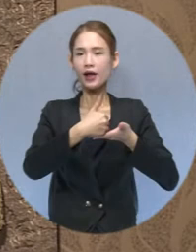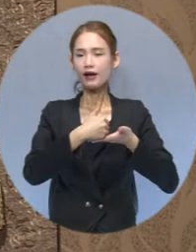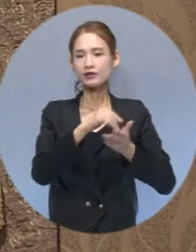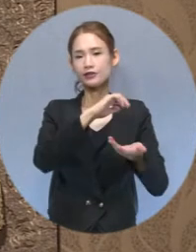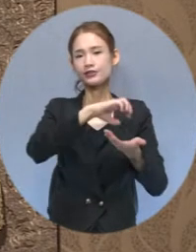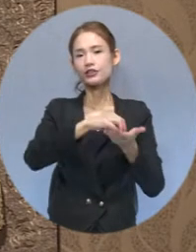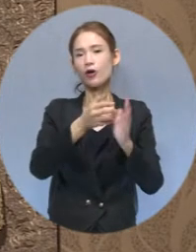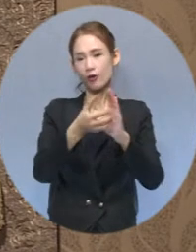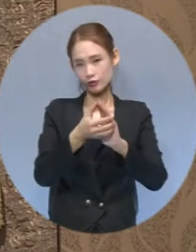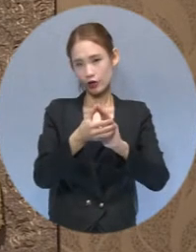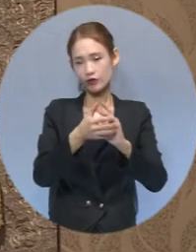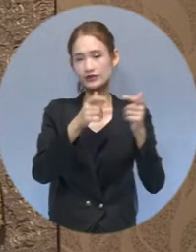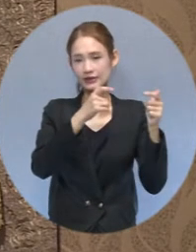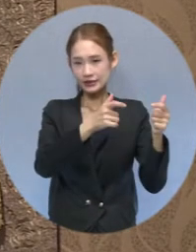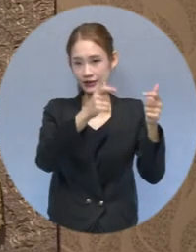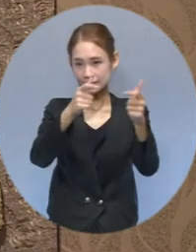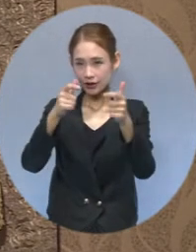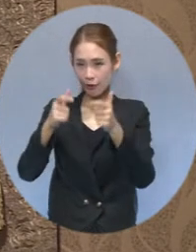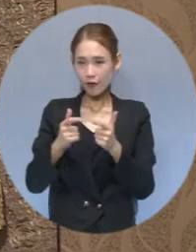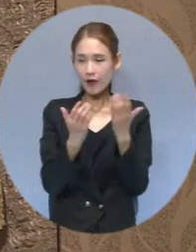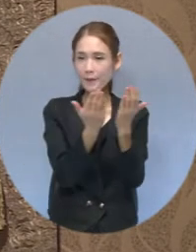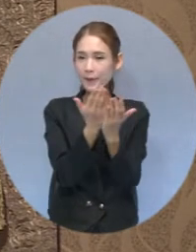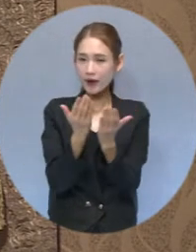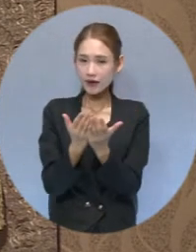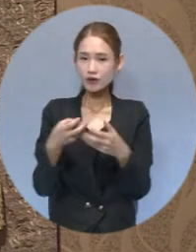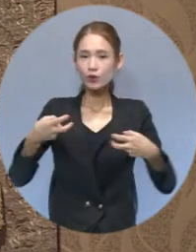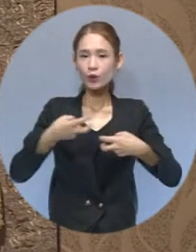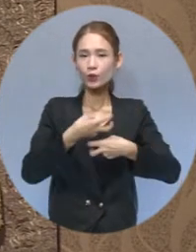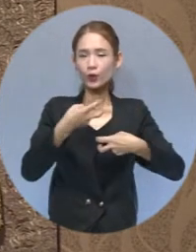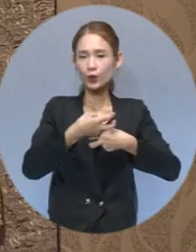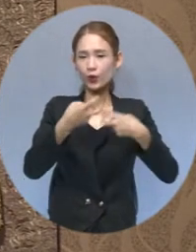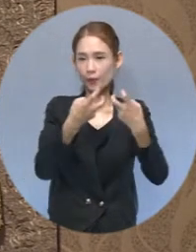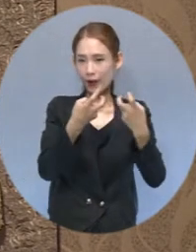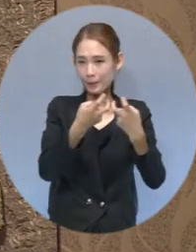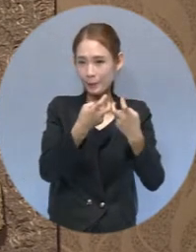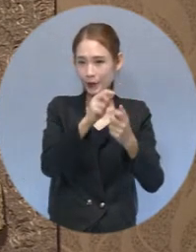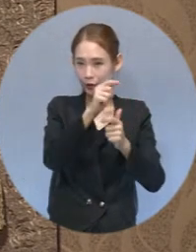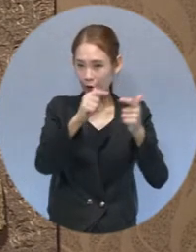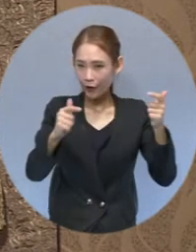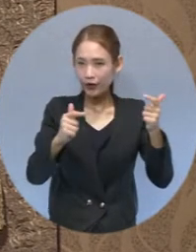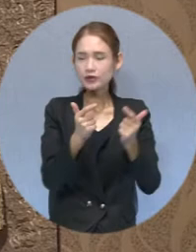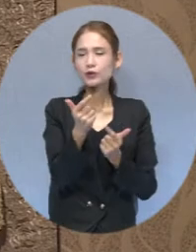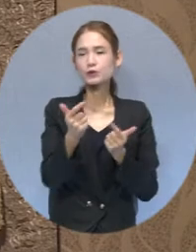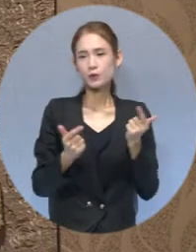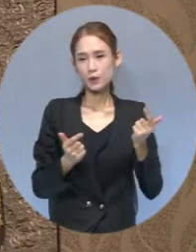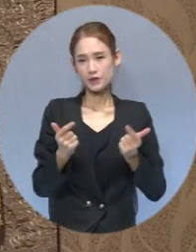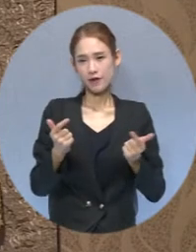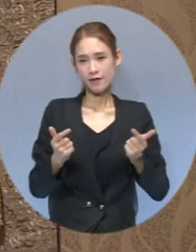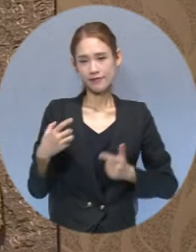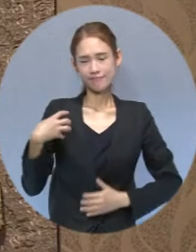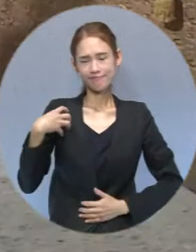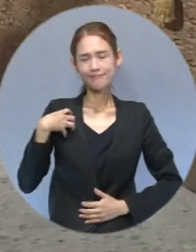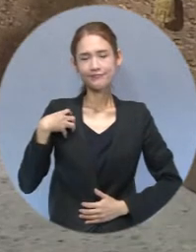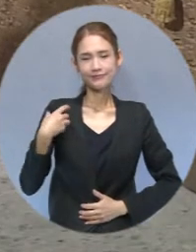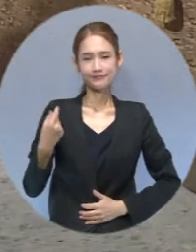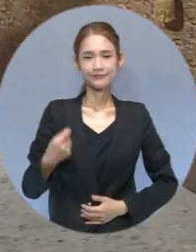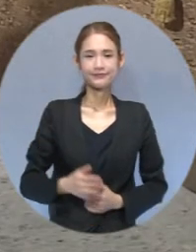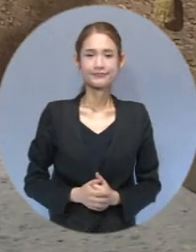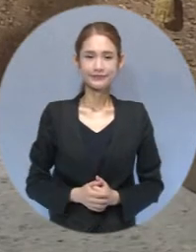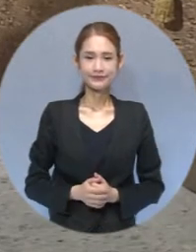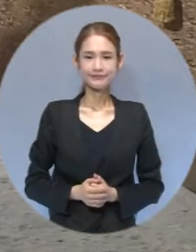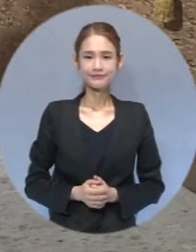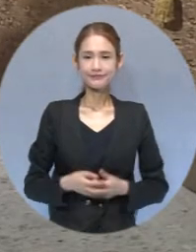맞춰 지역에 맞춰서 또 그다음에 교통수단에 맞춰서 조절하는 그런 역할을 하고 있습니다. 네, 이런